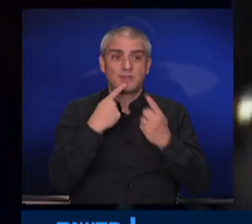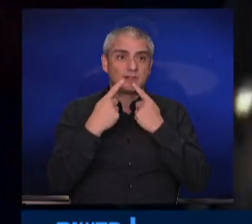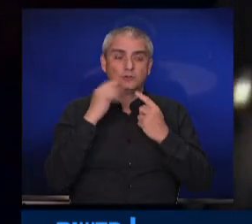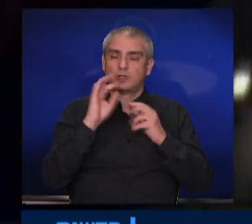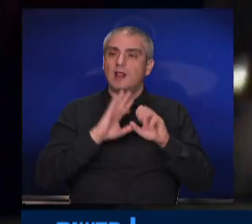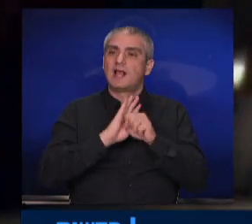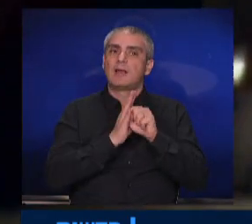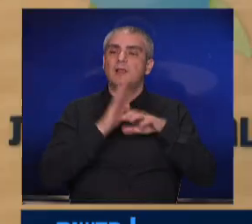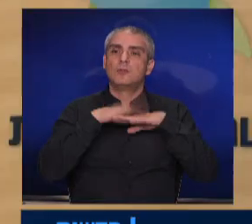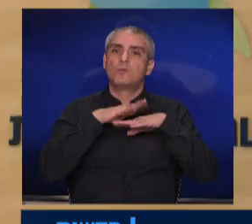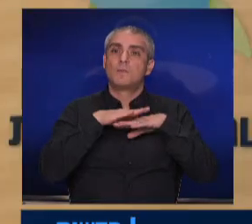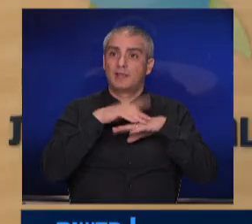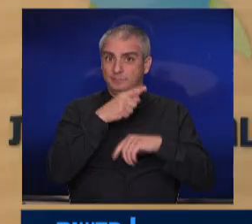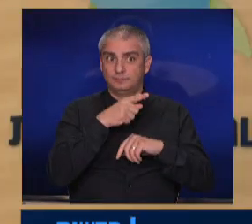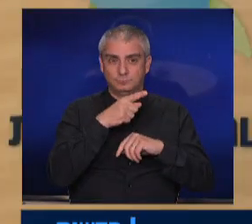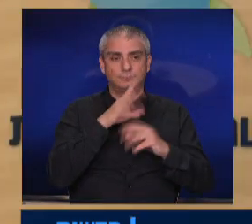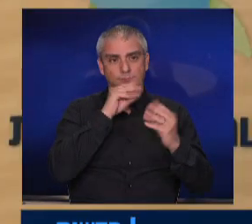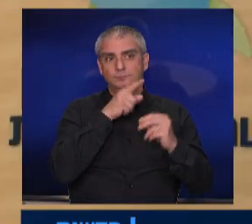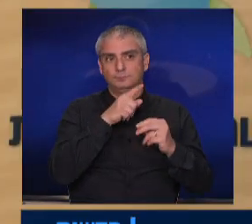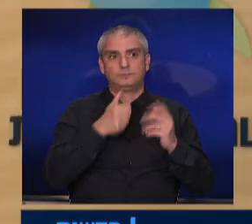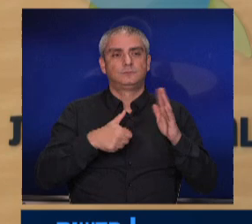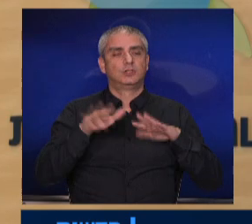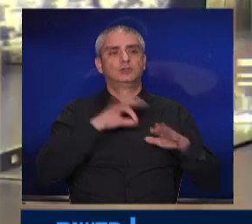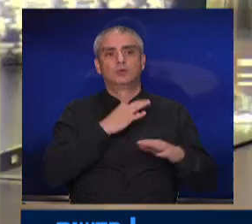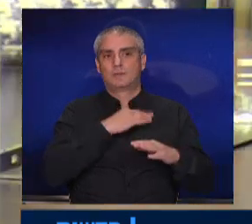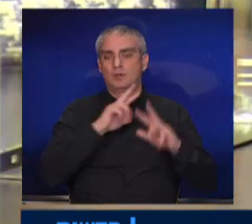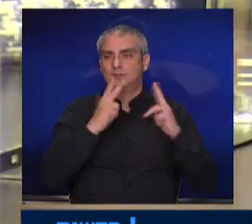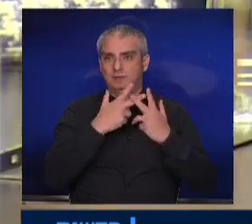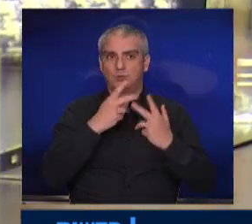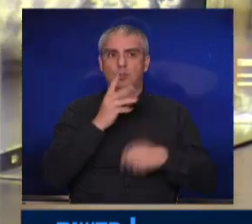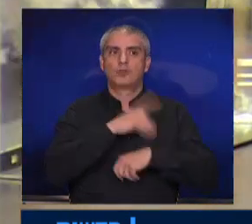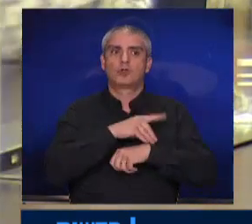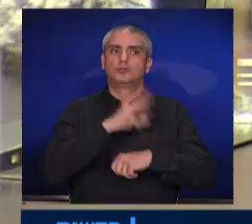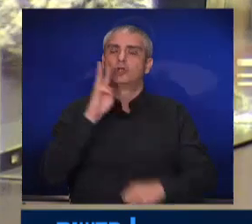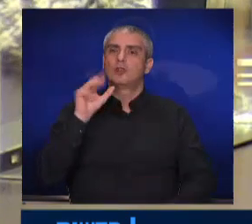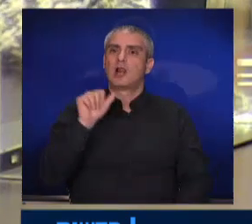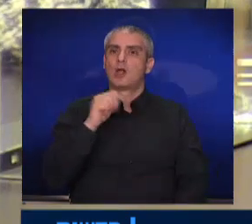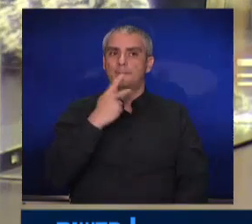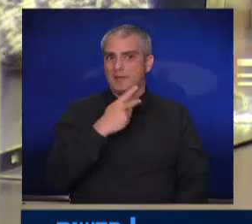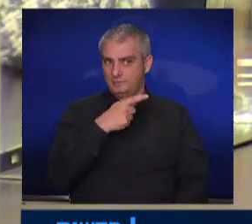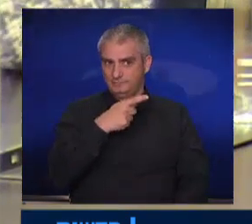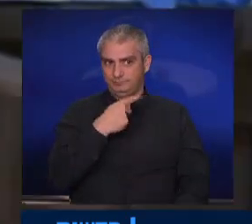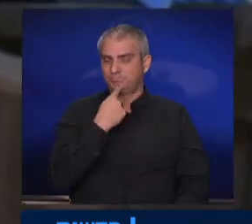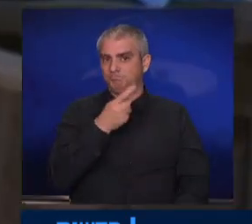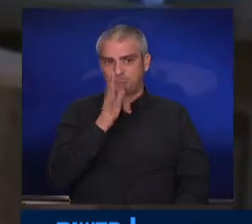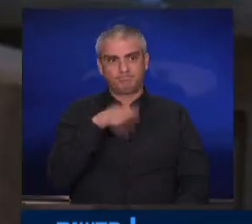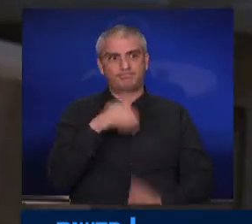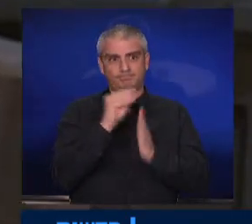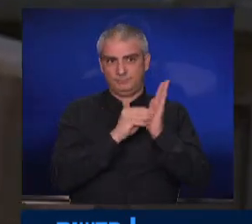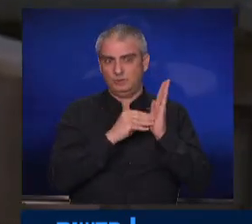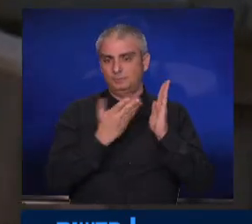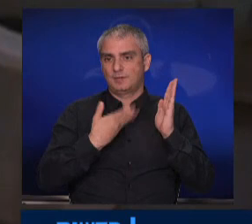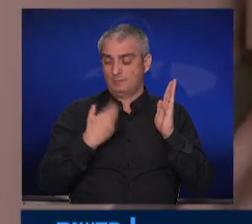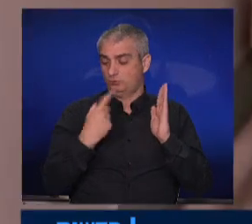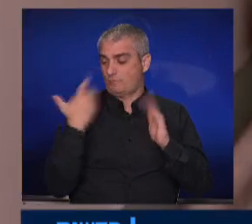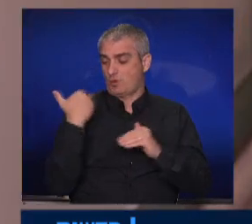קבינט המומחים הלאומי, התייחסה לכך ראש שירותי בריאות הציבור, דוקטור שרון אלרועי פרייס, וציינה גם את הנתונים שהם מגיעים